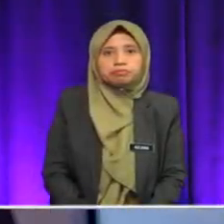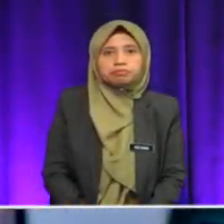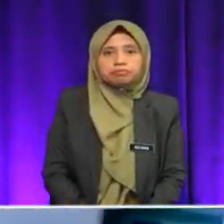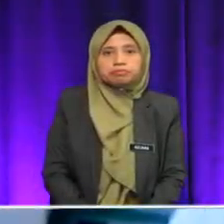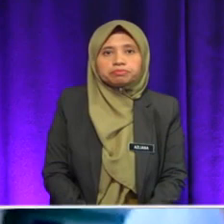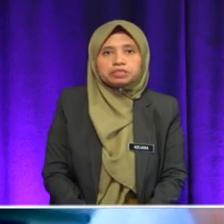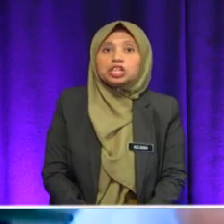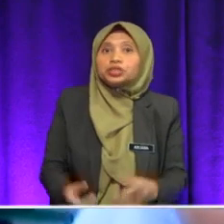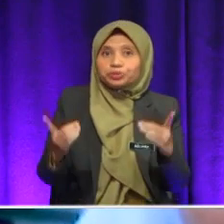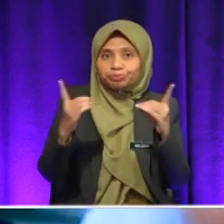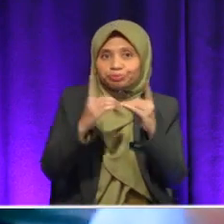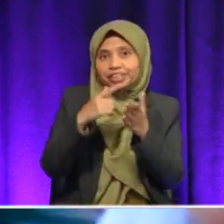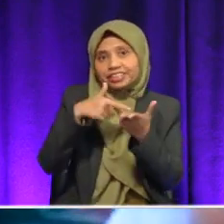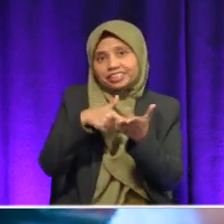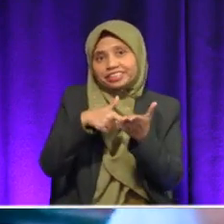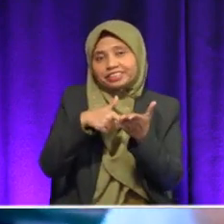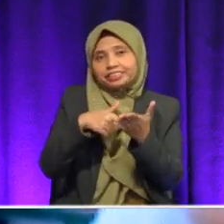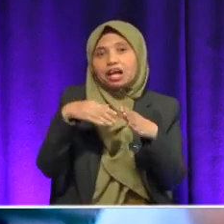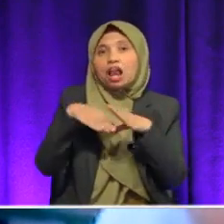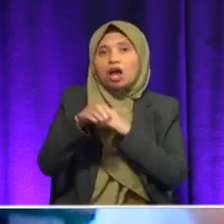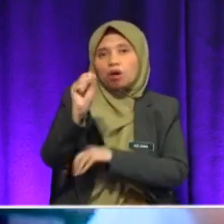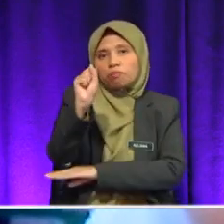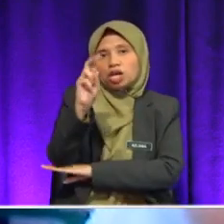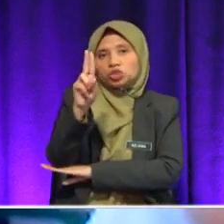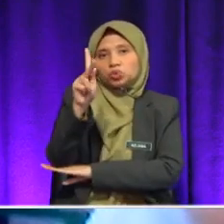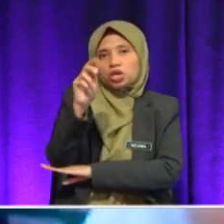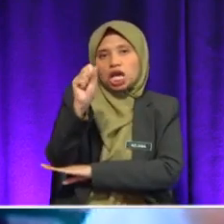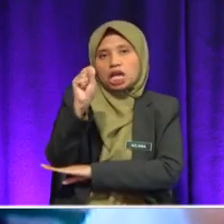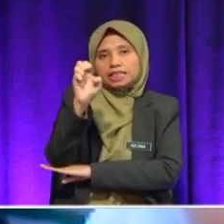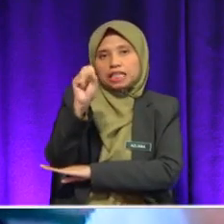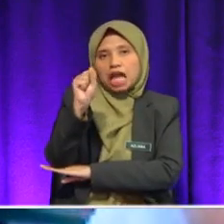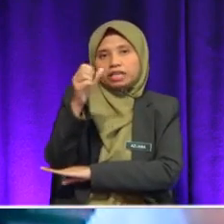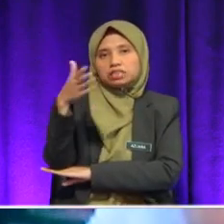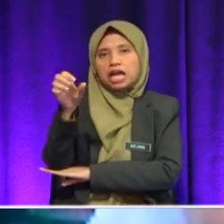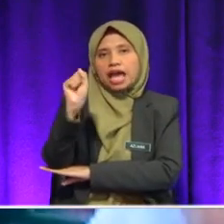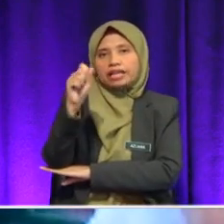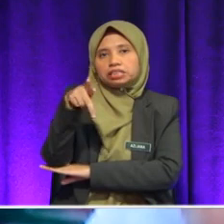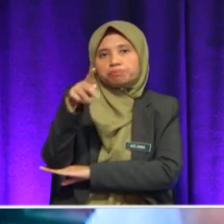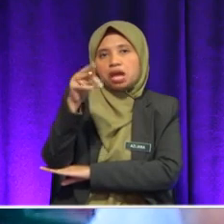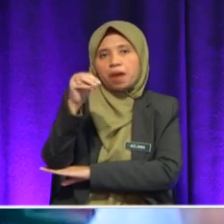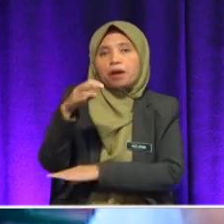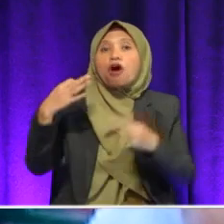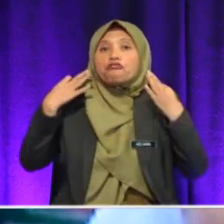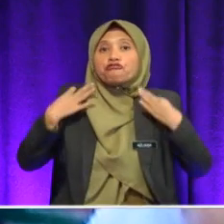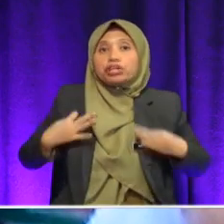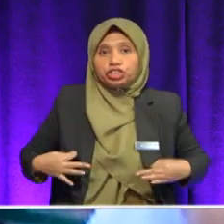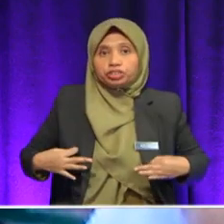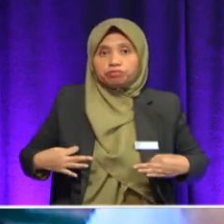kembali kita dalam sukses SPM 2022 hari ini kita belajar tentang fashion ataupun boleh